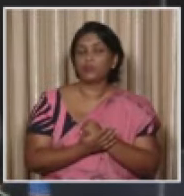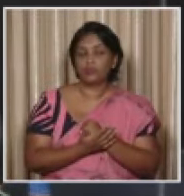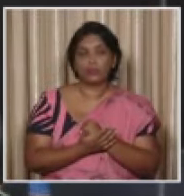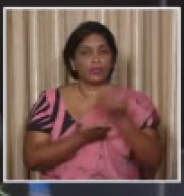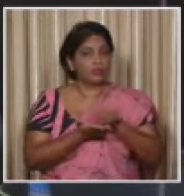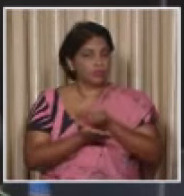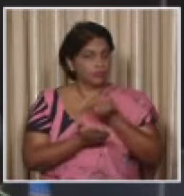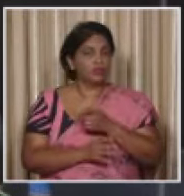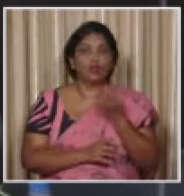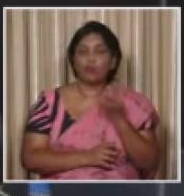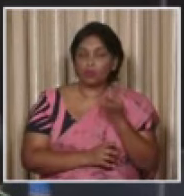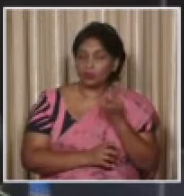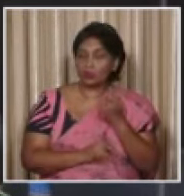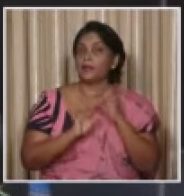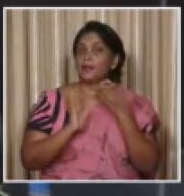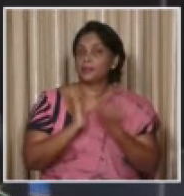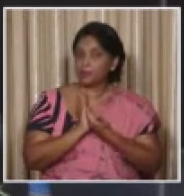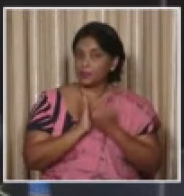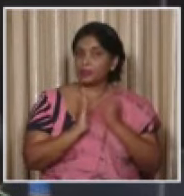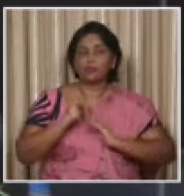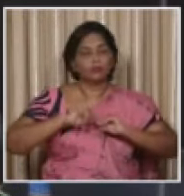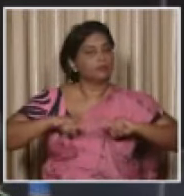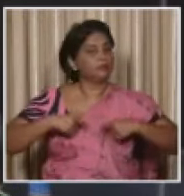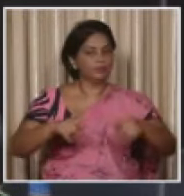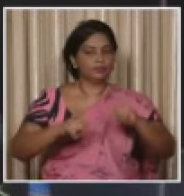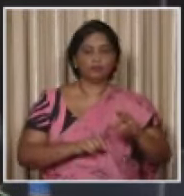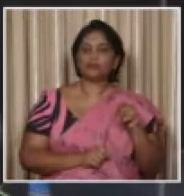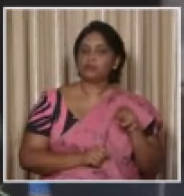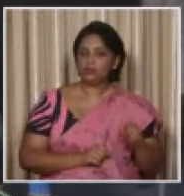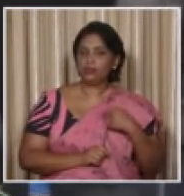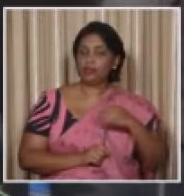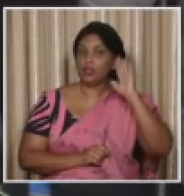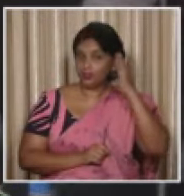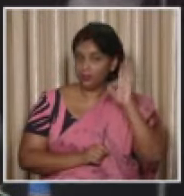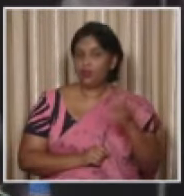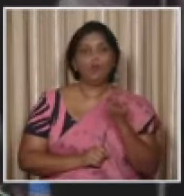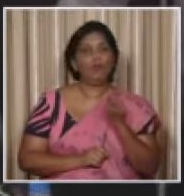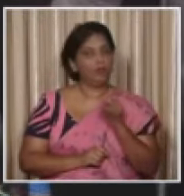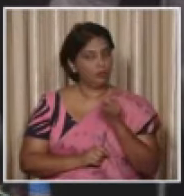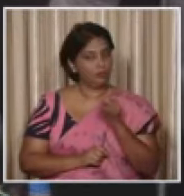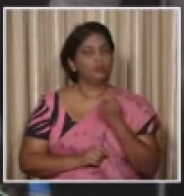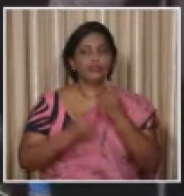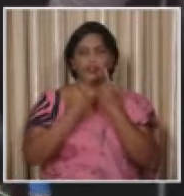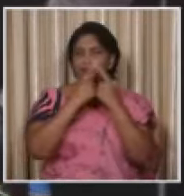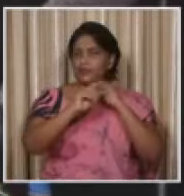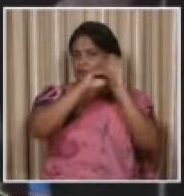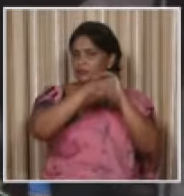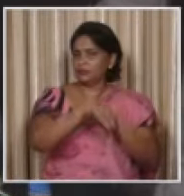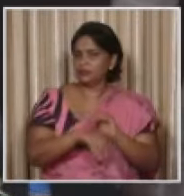ඉපැයීම් මූල ප්‍රතිපත්තිය ක්‍රියාත්මක කිරීම සඳහා විශේෂිත වන මුදල් සහ විවිධ